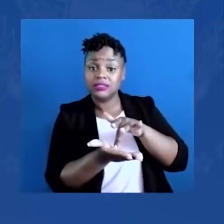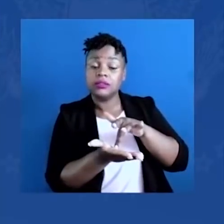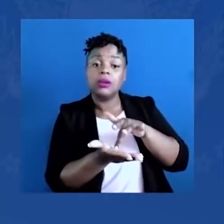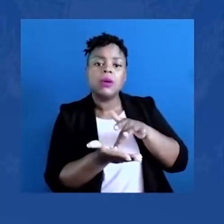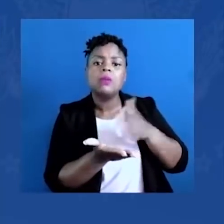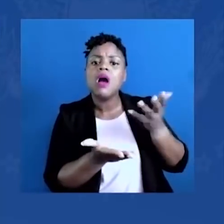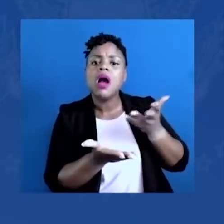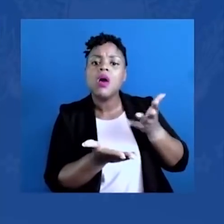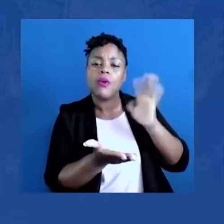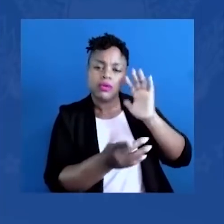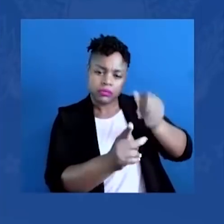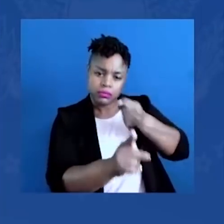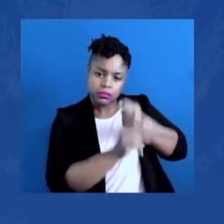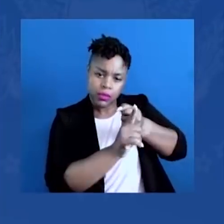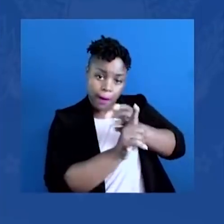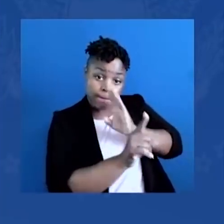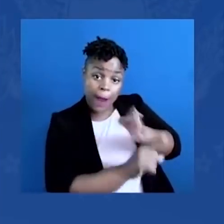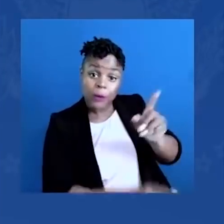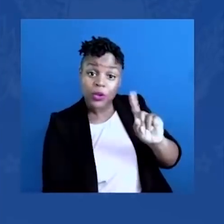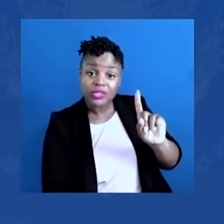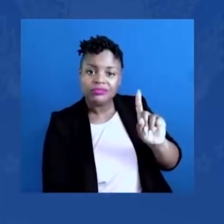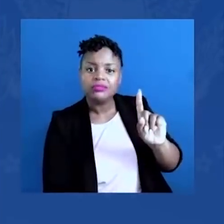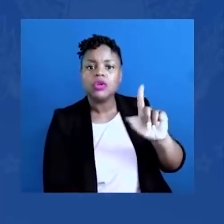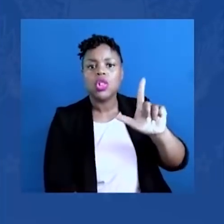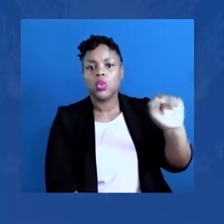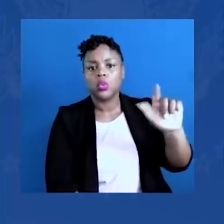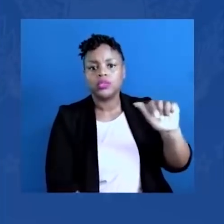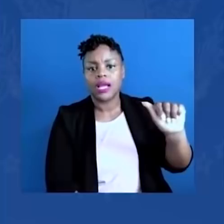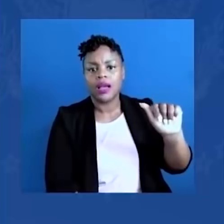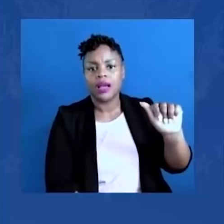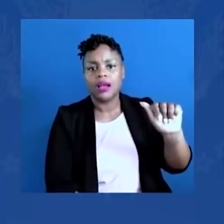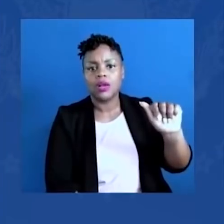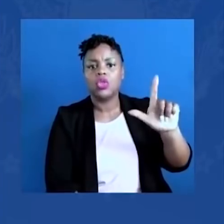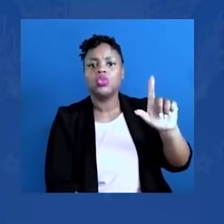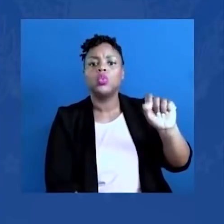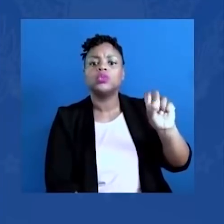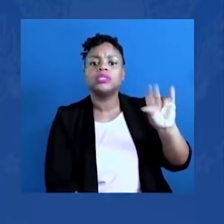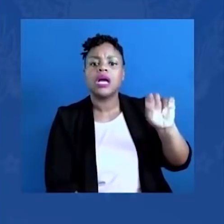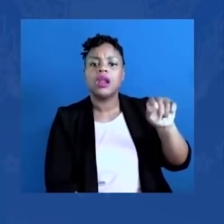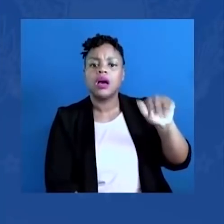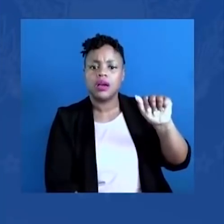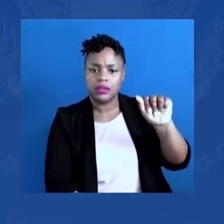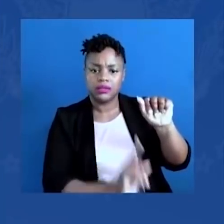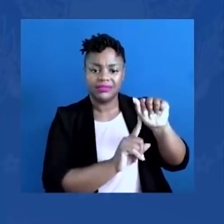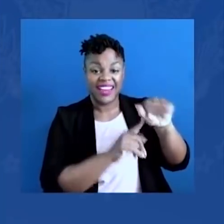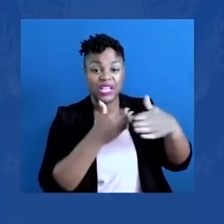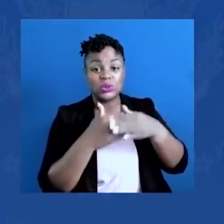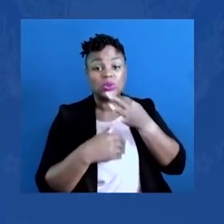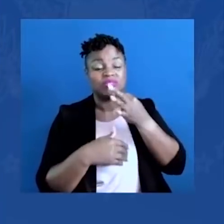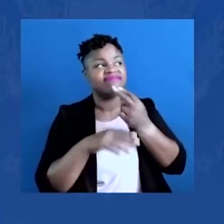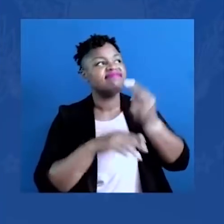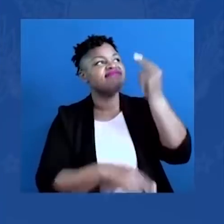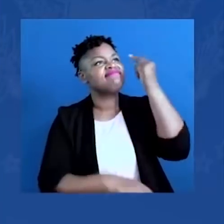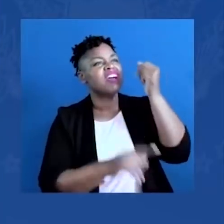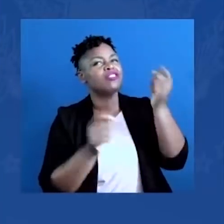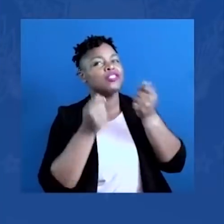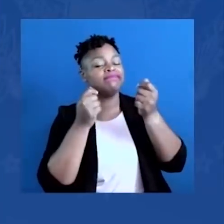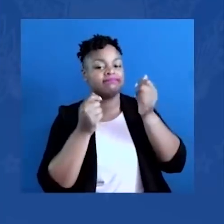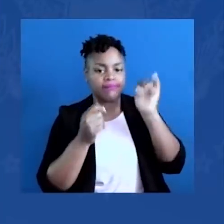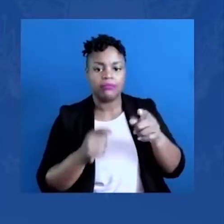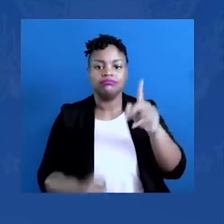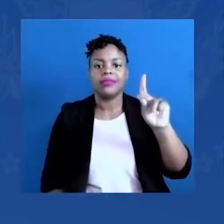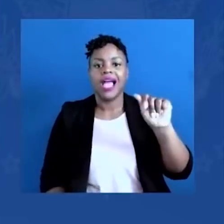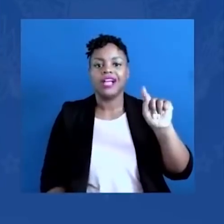soo saaray oo ku sugan magaalada New York ee dalka Mareykanka ayaa sheegay in dacwad ogaha guud ee dalkaasi Mareykanka uu si gaar ahaneed macluumaadkaasi ugu